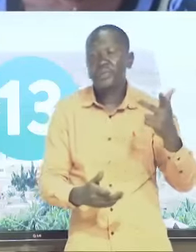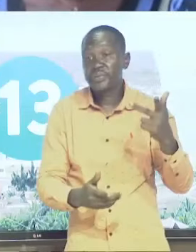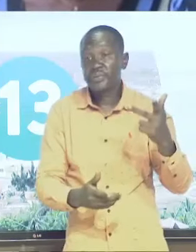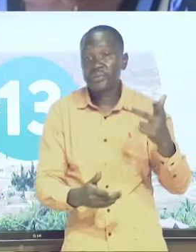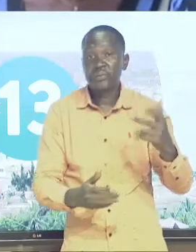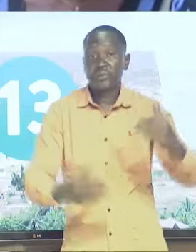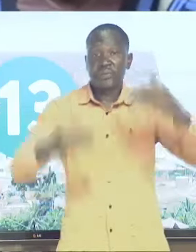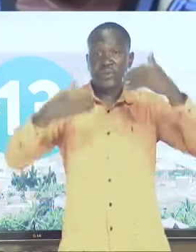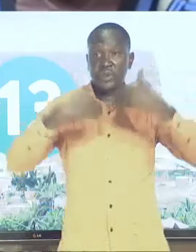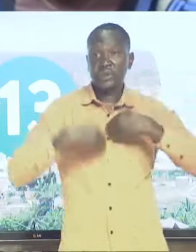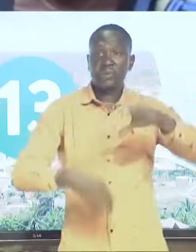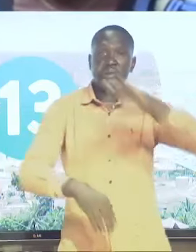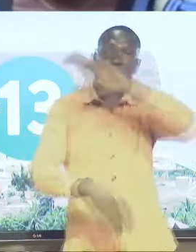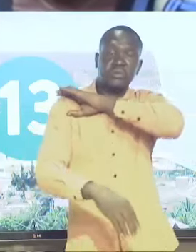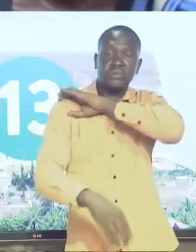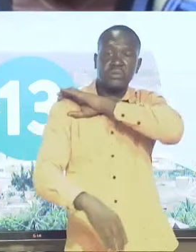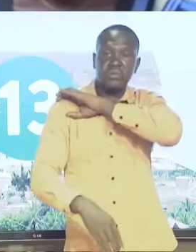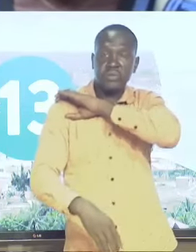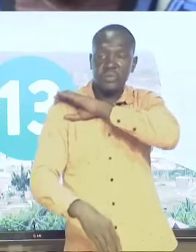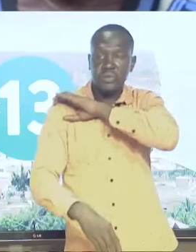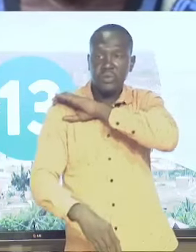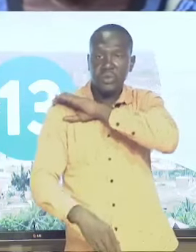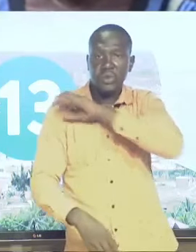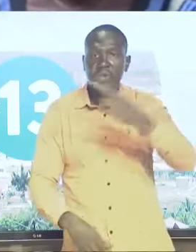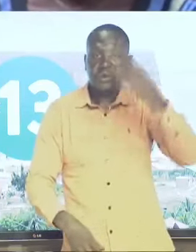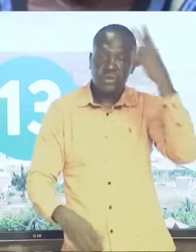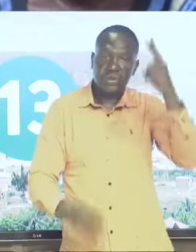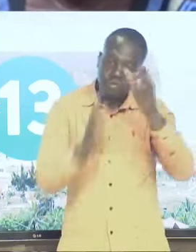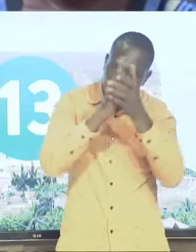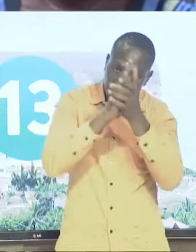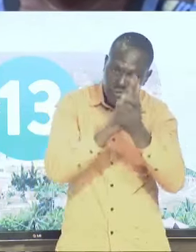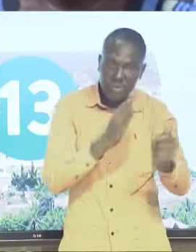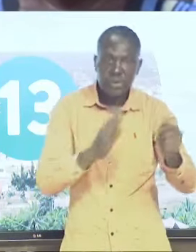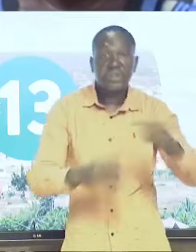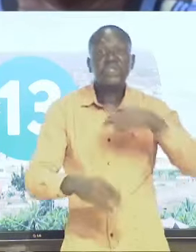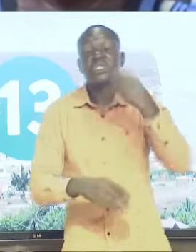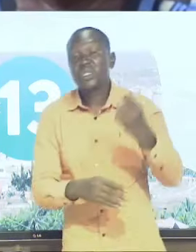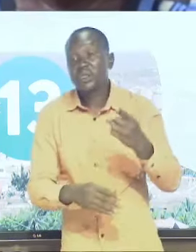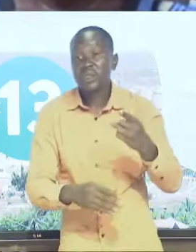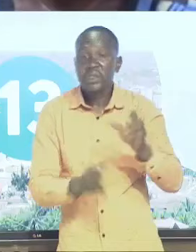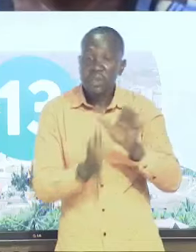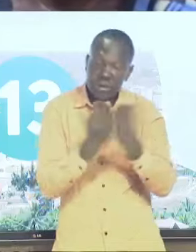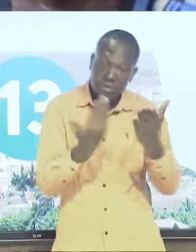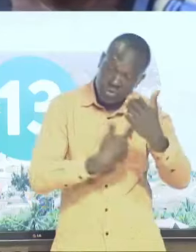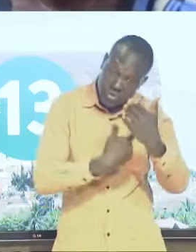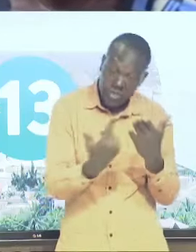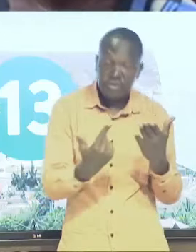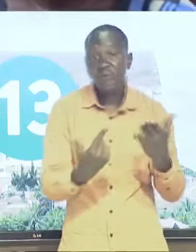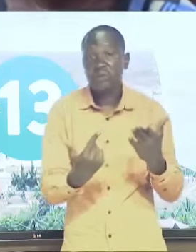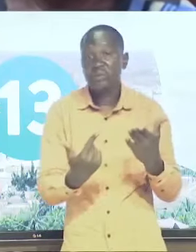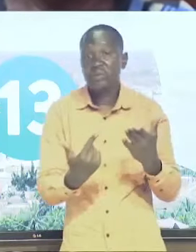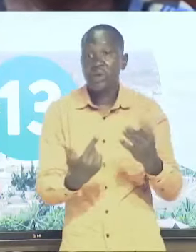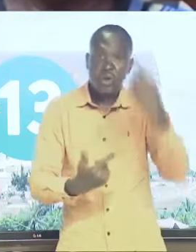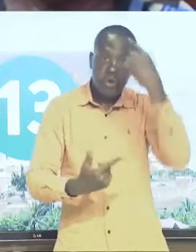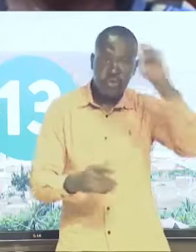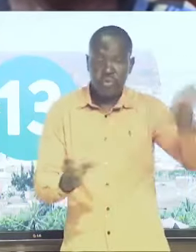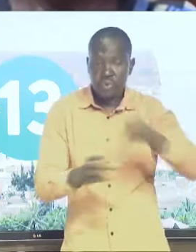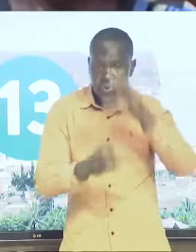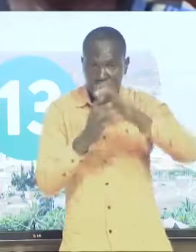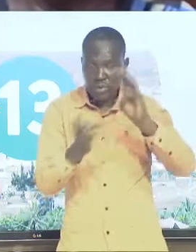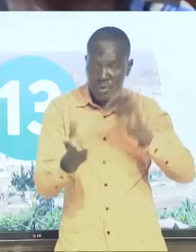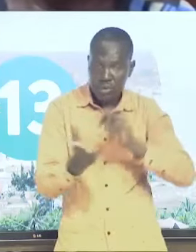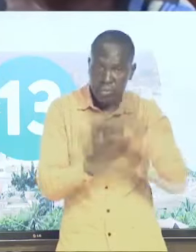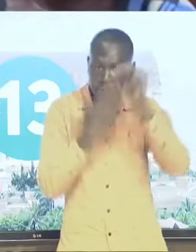la civilité. La deuxième valeur qui a été développée également dans cet ouvrage, c'est que pour contribuer au développement